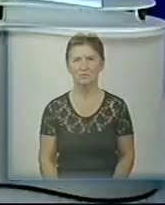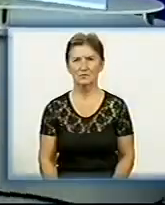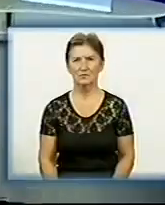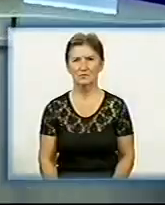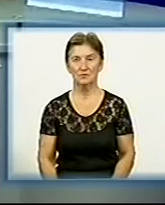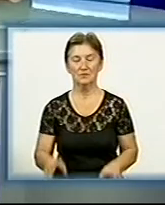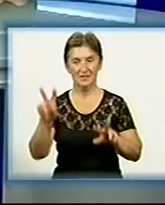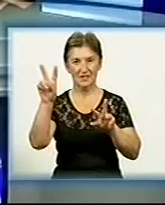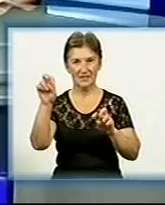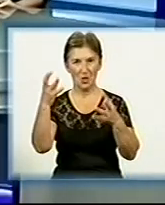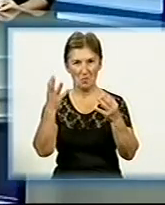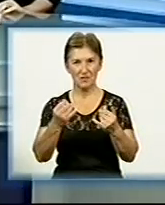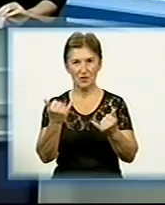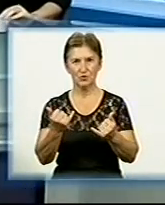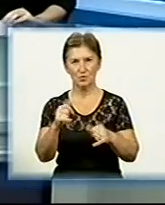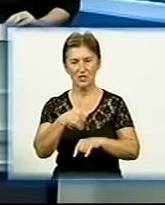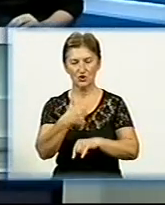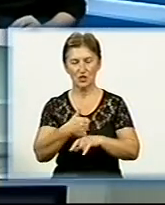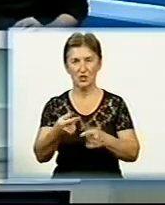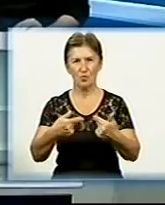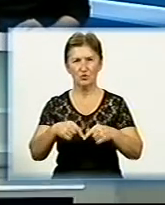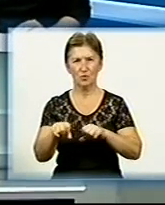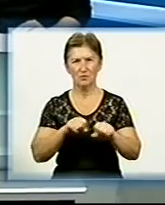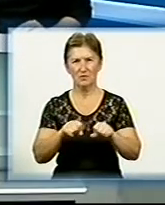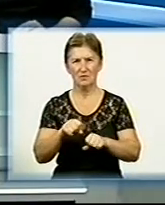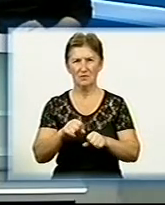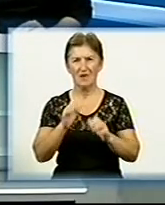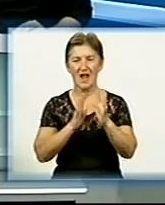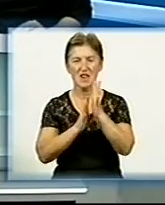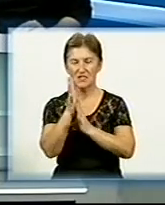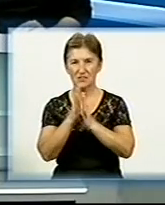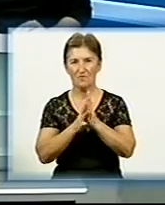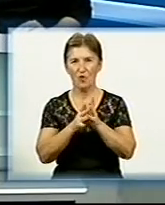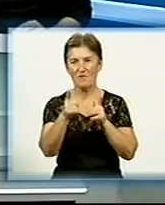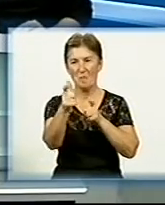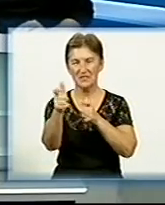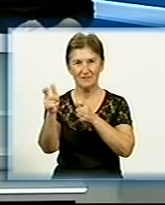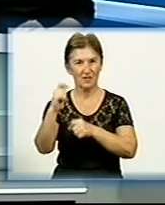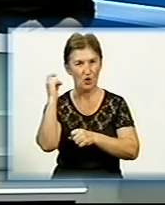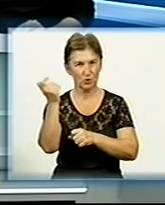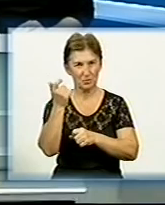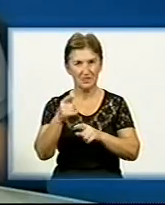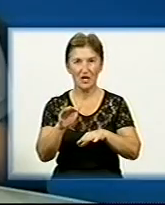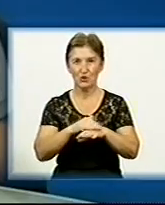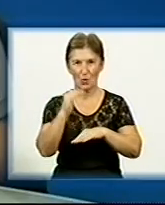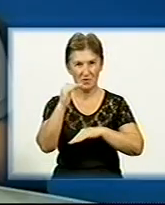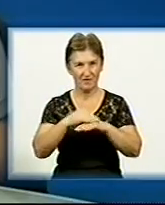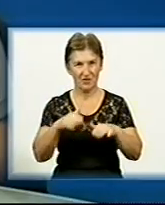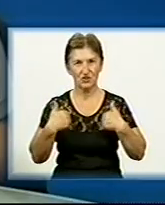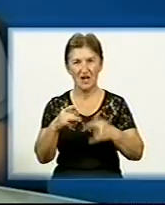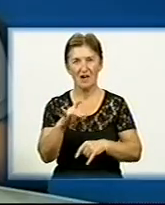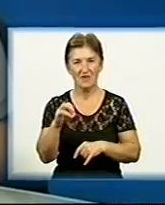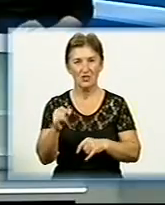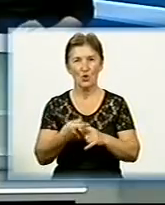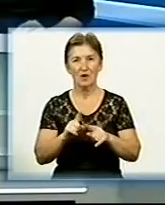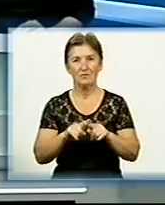На часі тема дня, і у студії сьогодні начальник обласного управління лісового та мисливського господарства Наталія Ревенко. Доброго вечора, пані Ревенко.